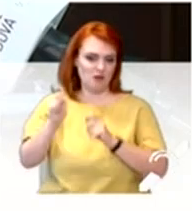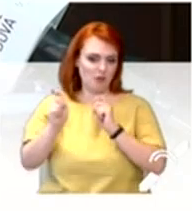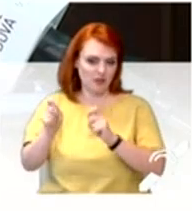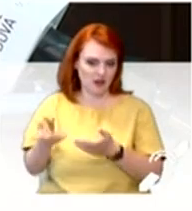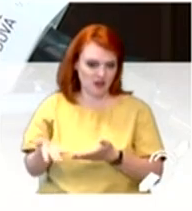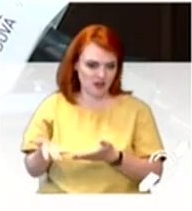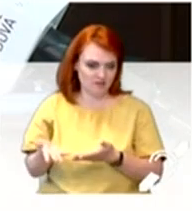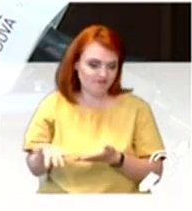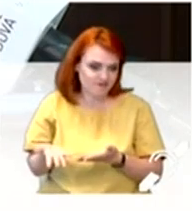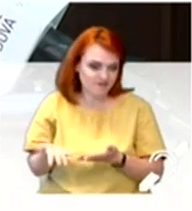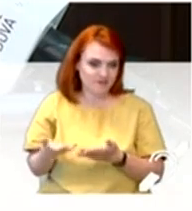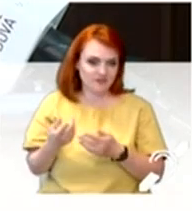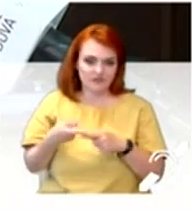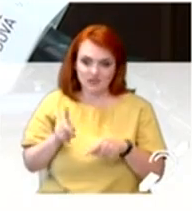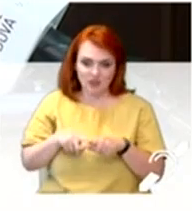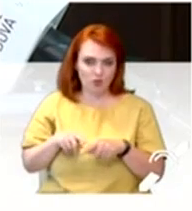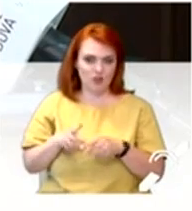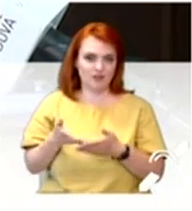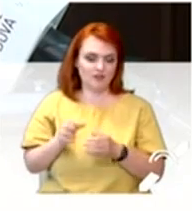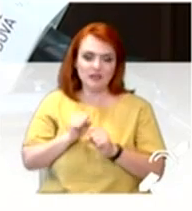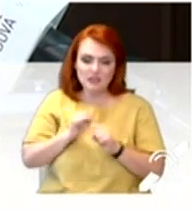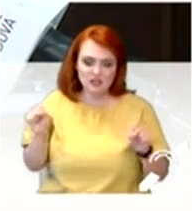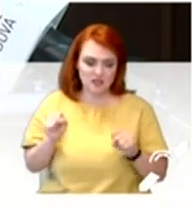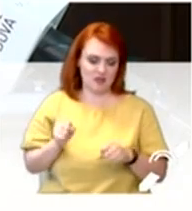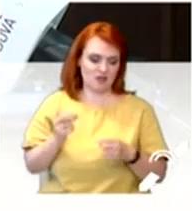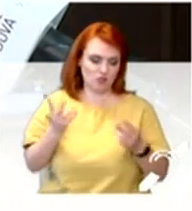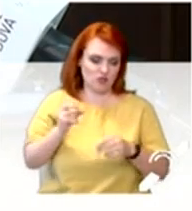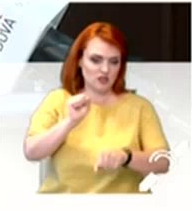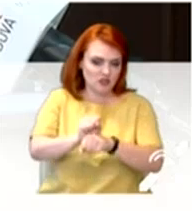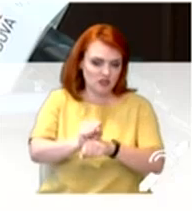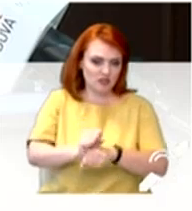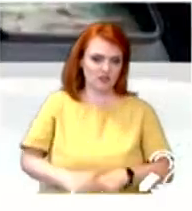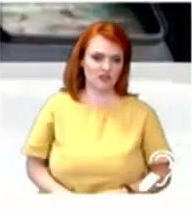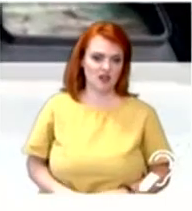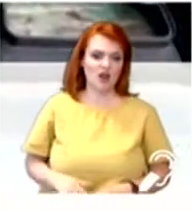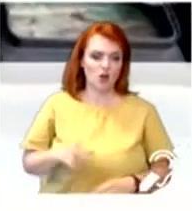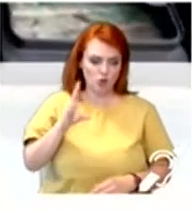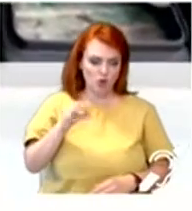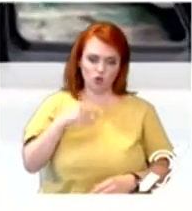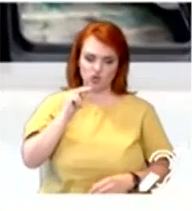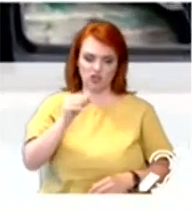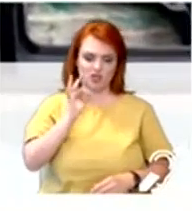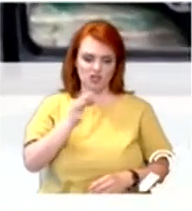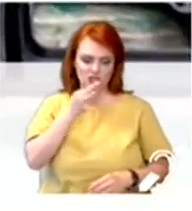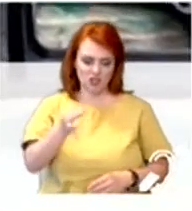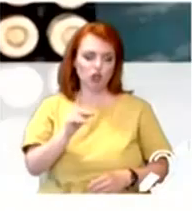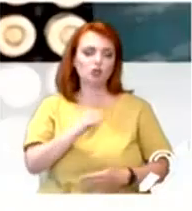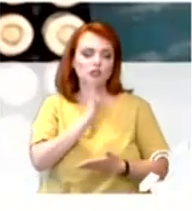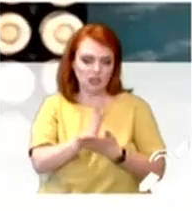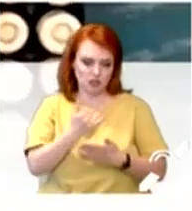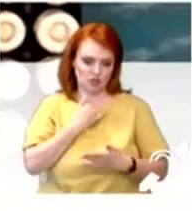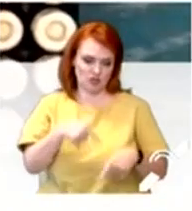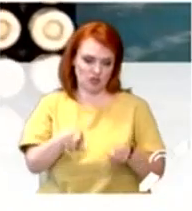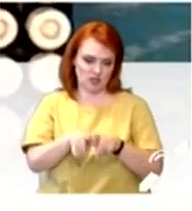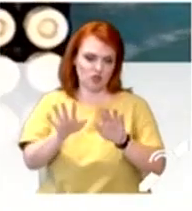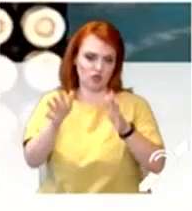care se întâmplă. Cu părere de rău, nu este corect acest lucru, dar le avem. Eu sper că mecanismul care a fost instituit cu